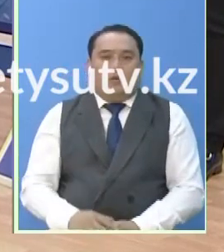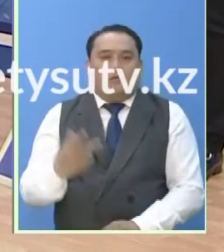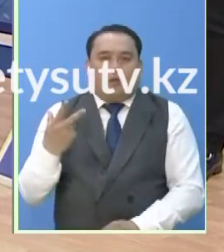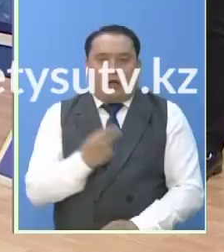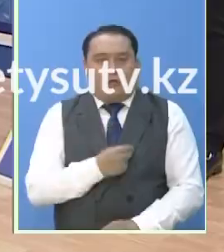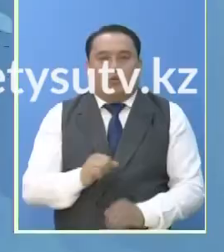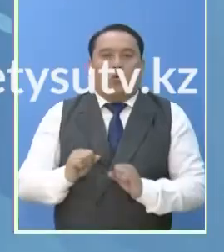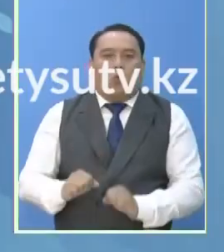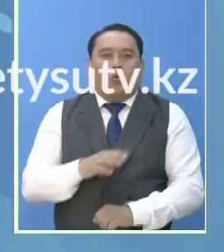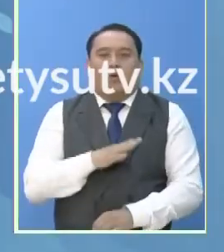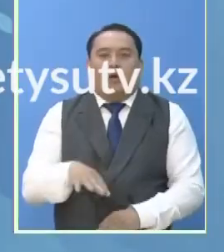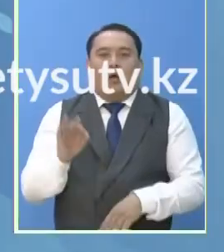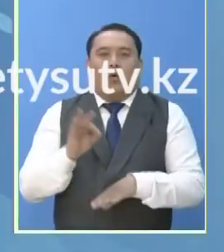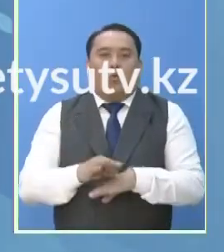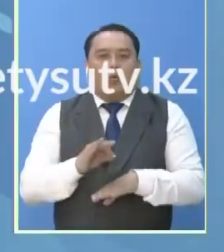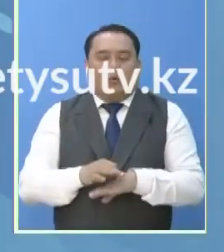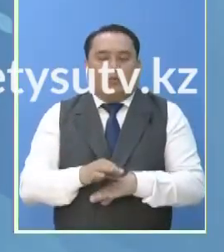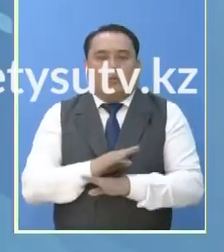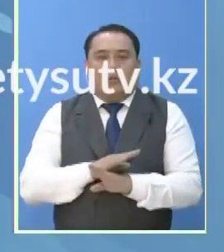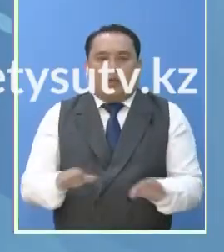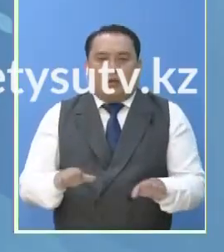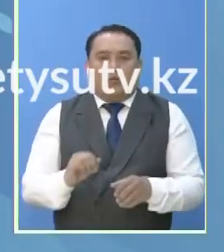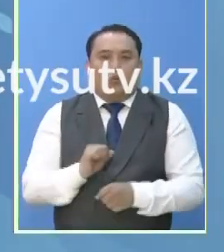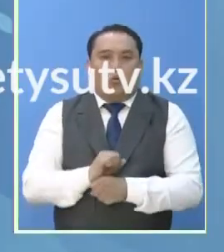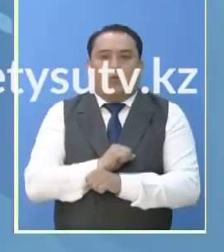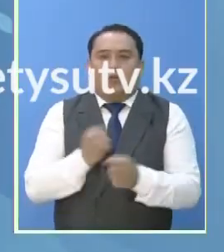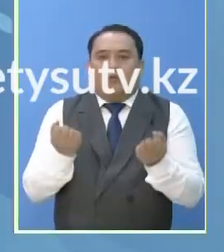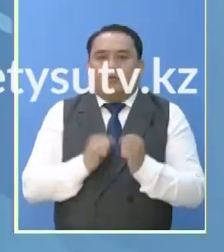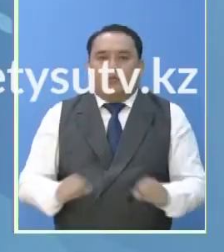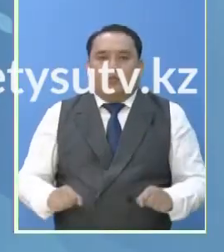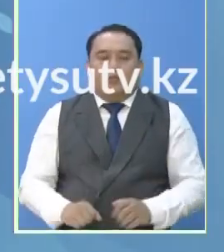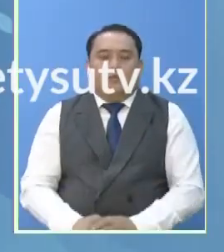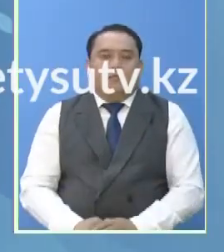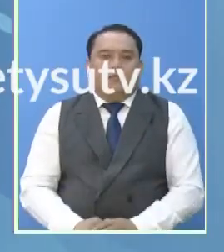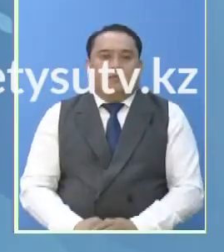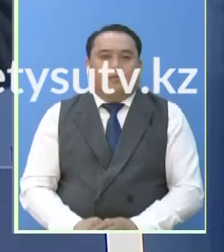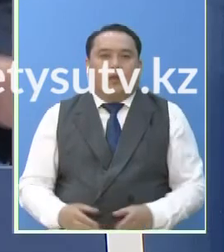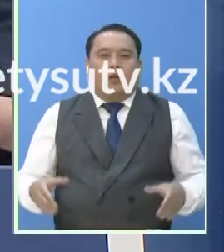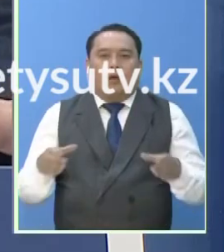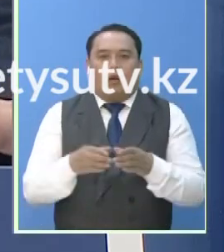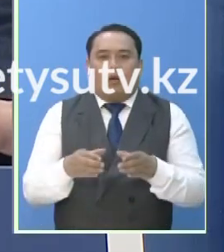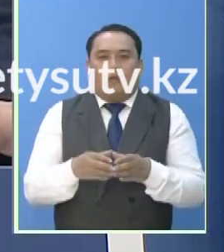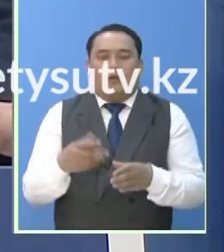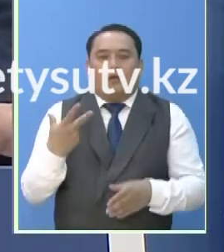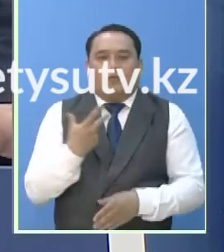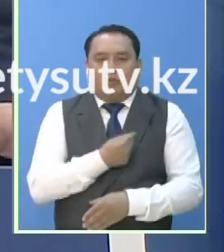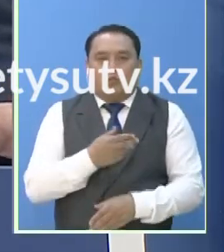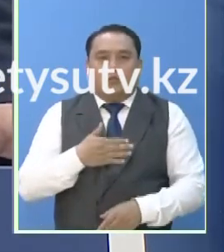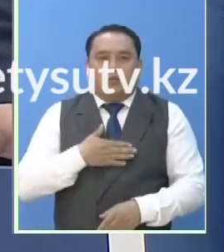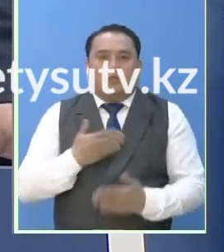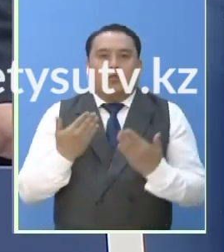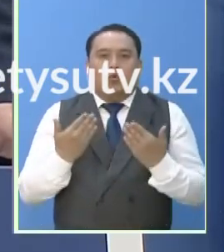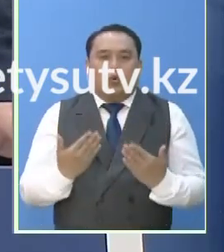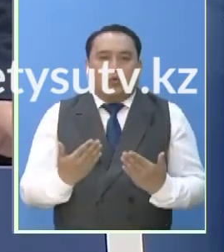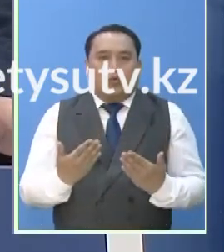вакциналык коргалбай бул оорудун индети токтотуу мүмкүн эмес. Сондуктан коллективный иммунитет деп биз азыр бүгүнкү